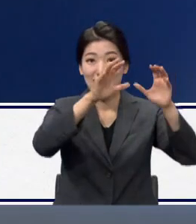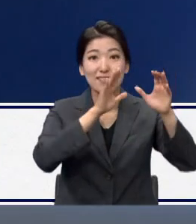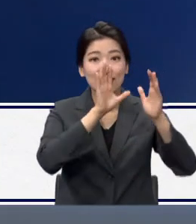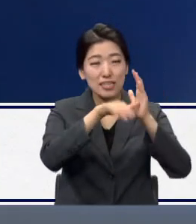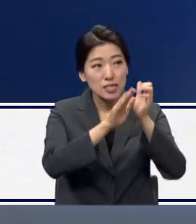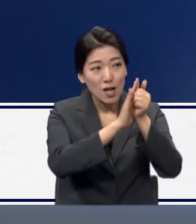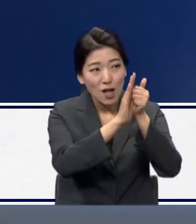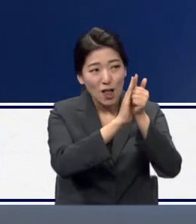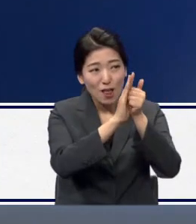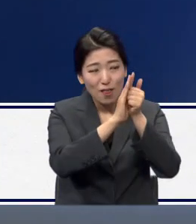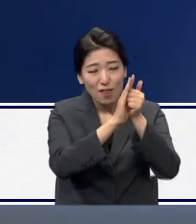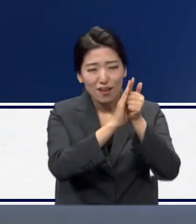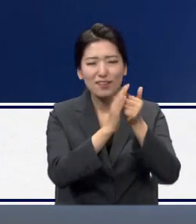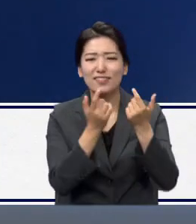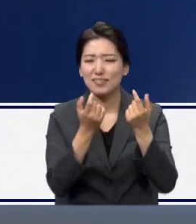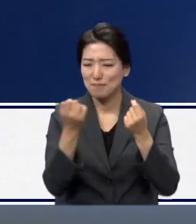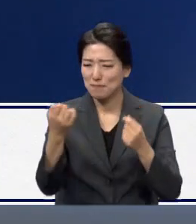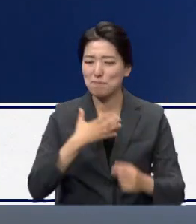그게 콕